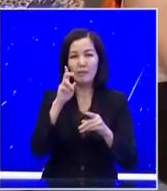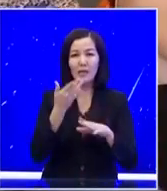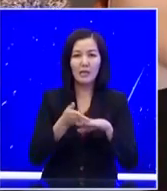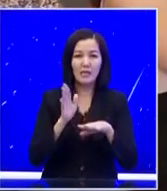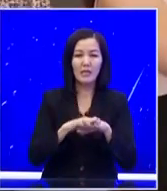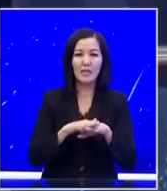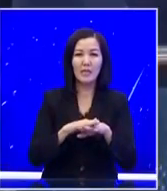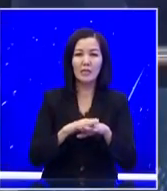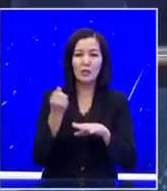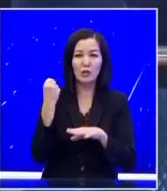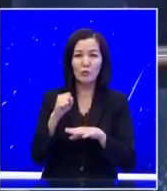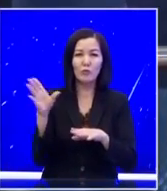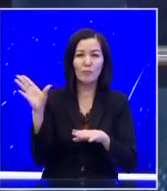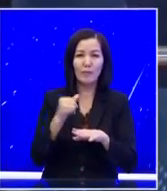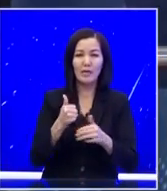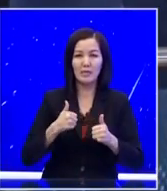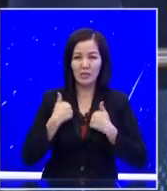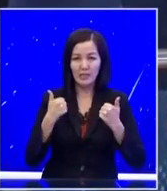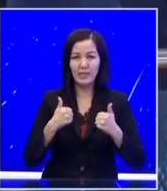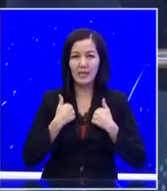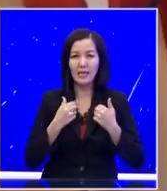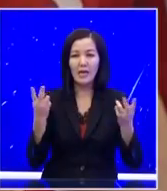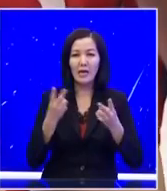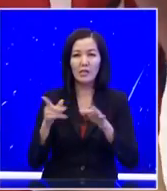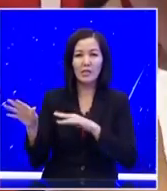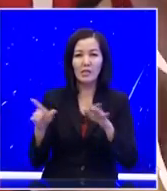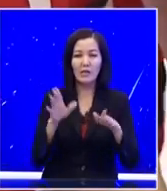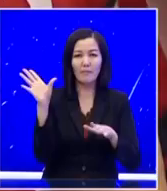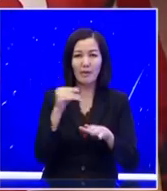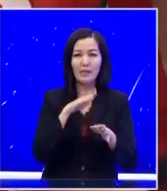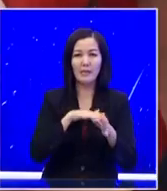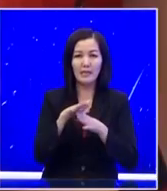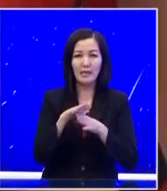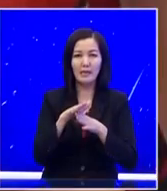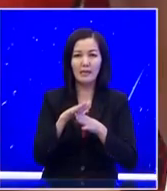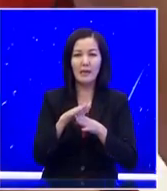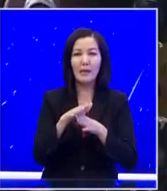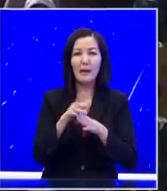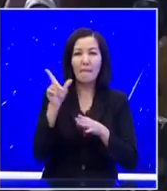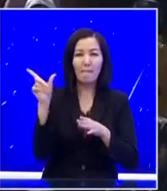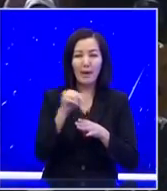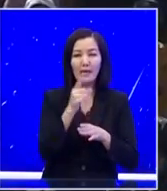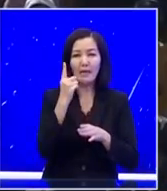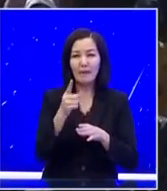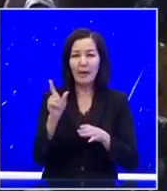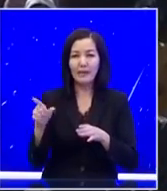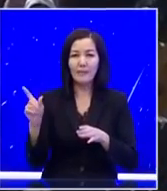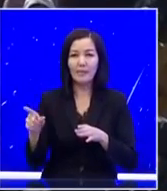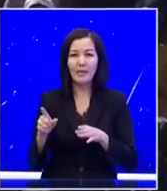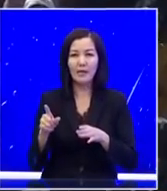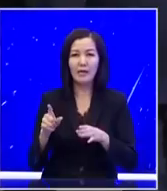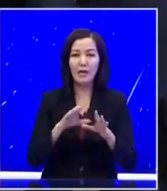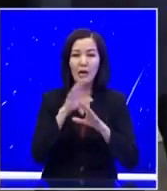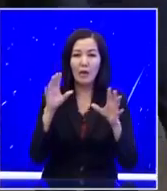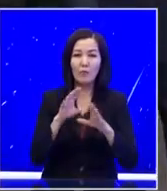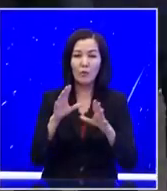үшін қолдан келгеннің бәрін жасайды және тиісті шараның барлығын атқарады. Бірде бір адам еліміздің ешбір азаматы